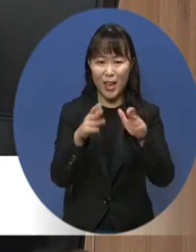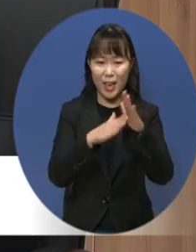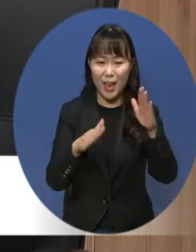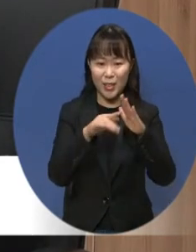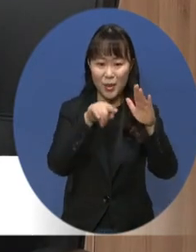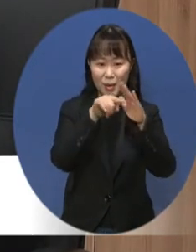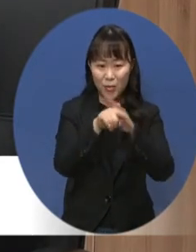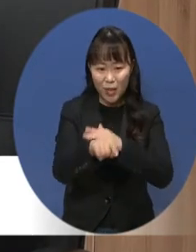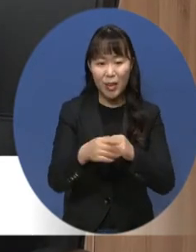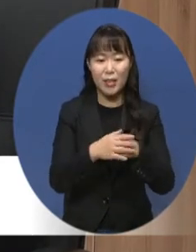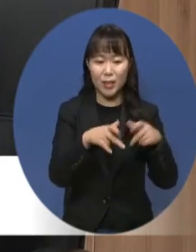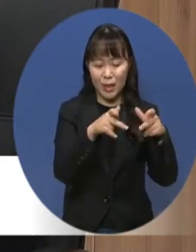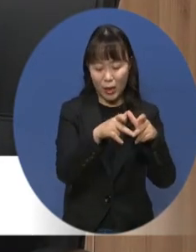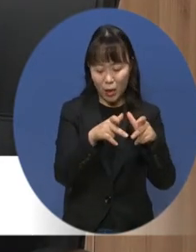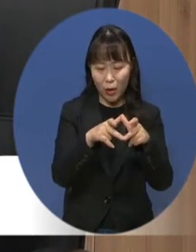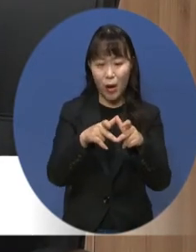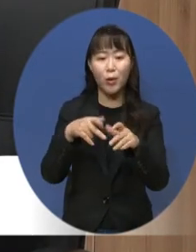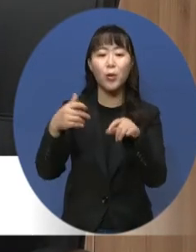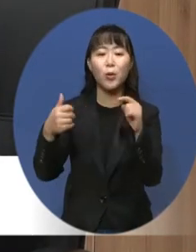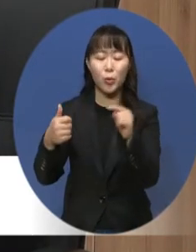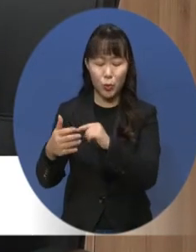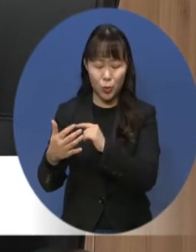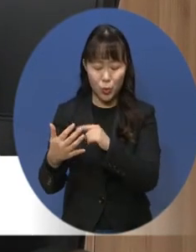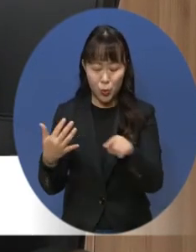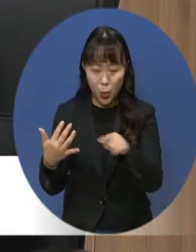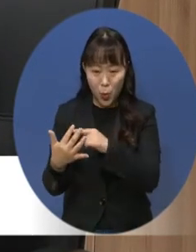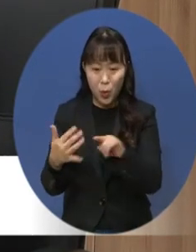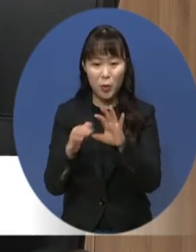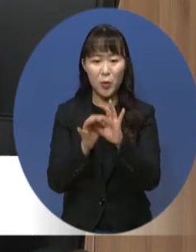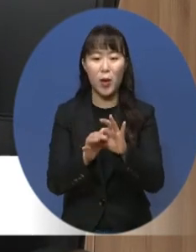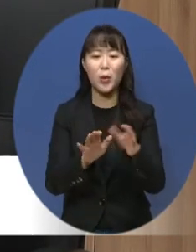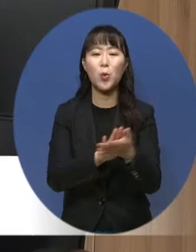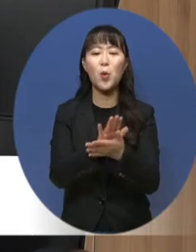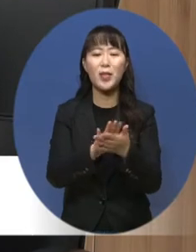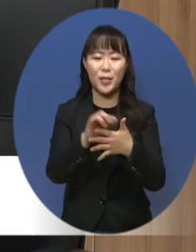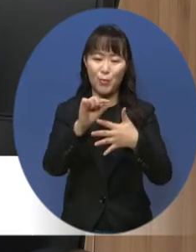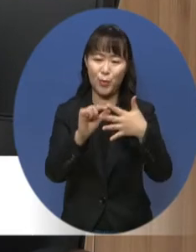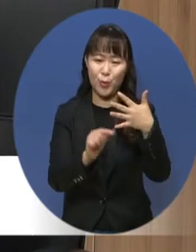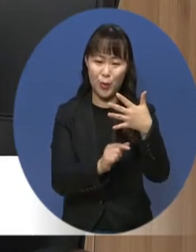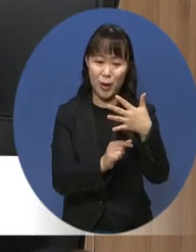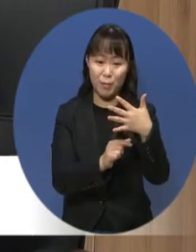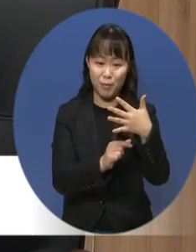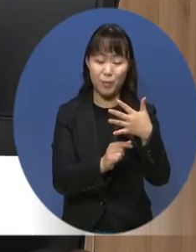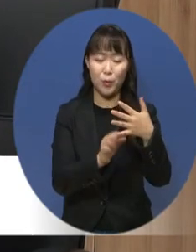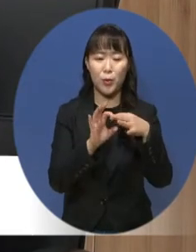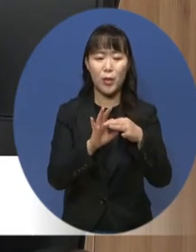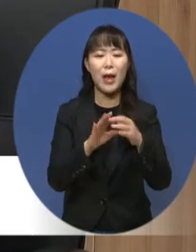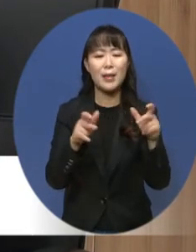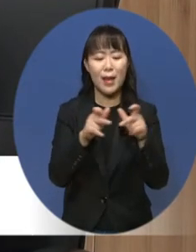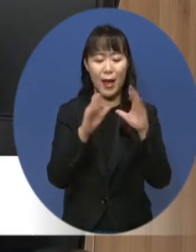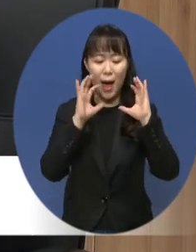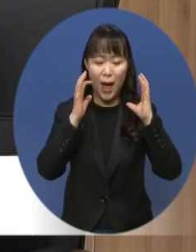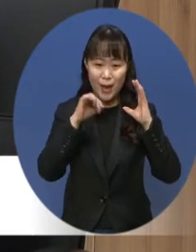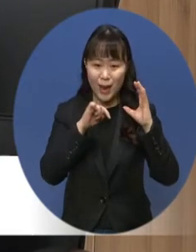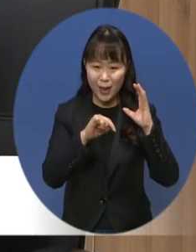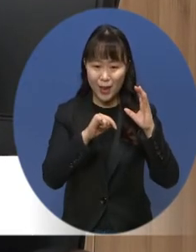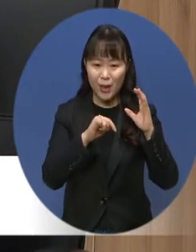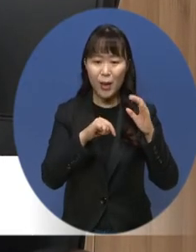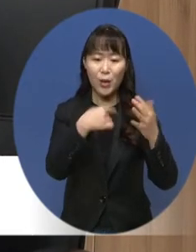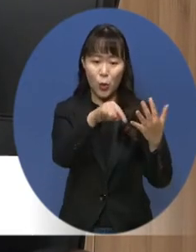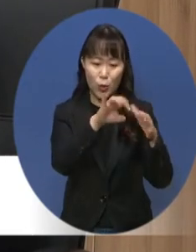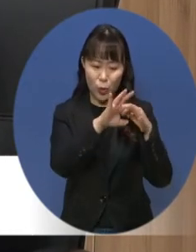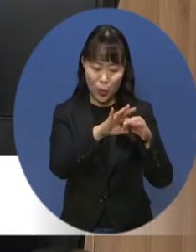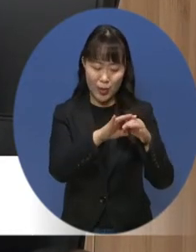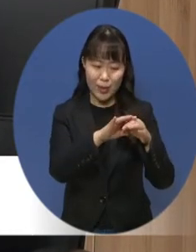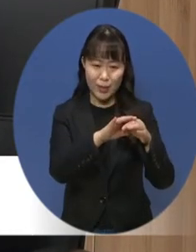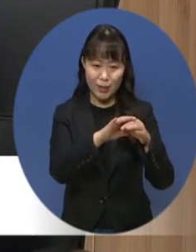해서 장애인과 교육을 통한 놀아주기 프로그램을 진행을 하게 됨으로써 장애인 아동에게는 교육을